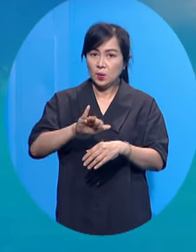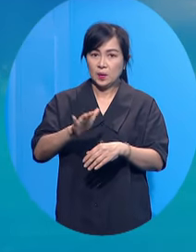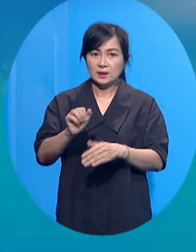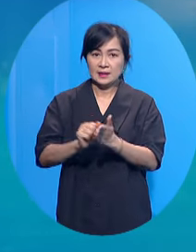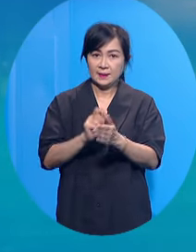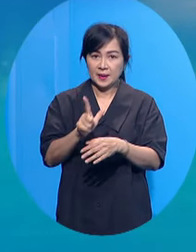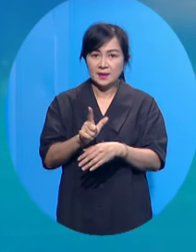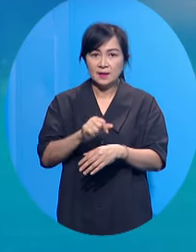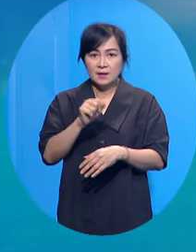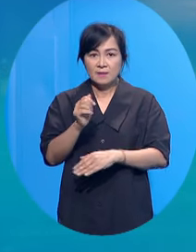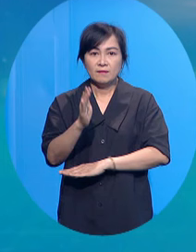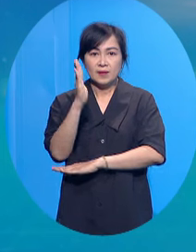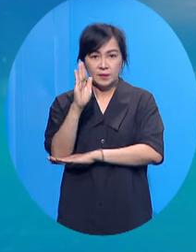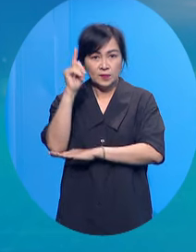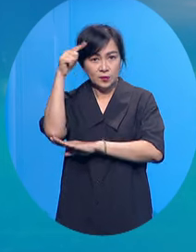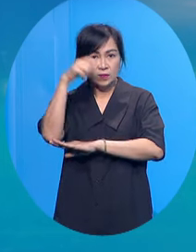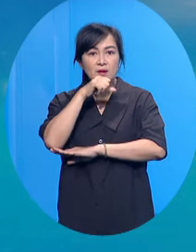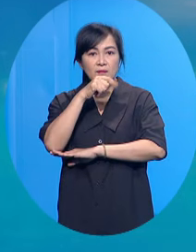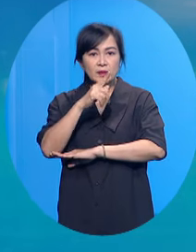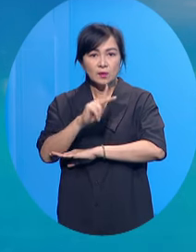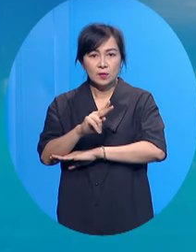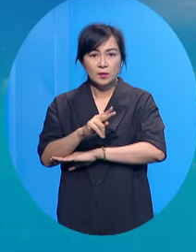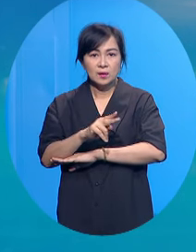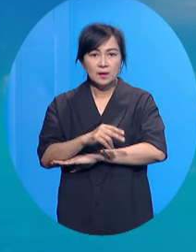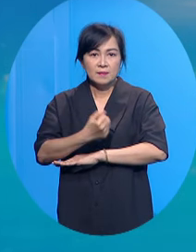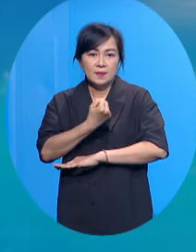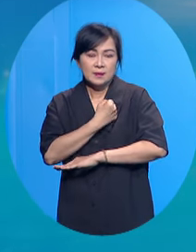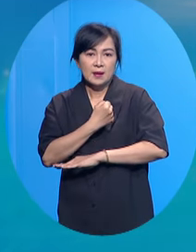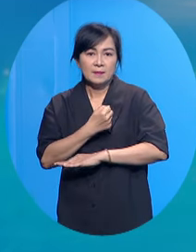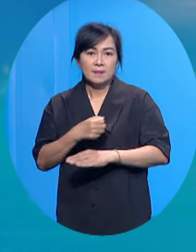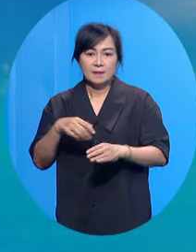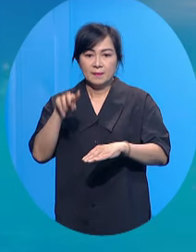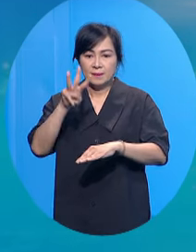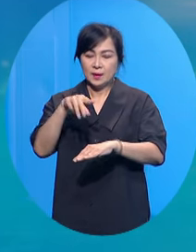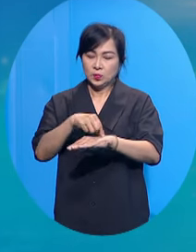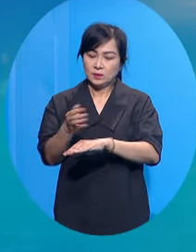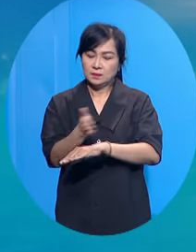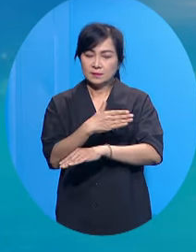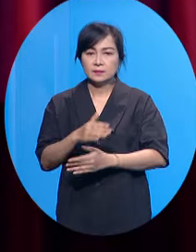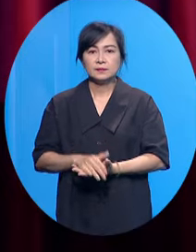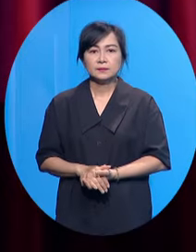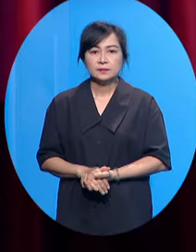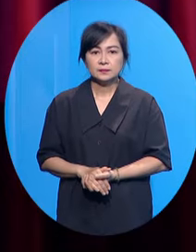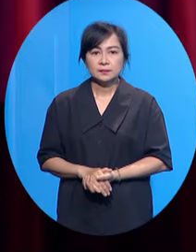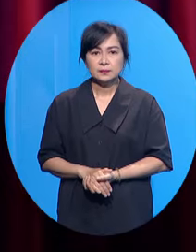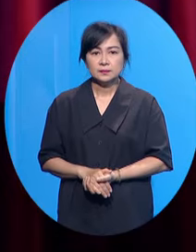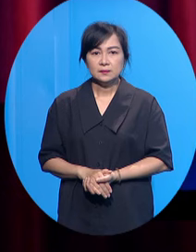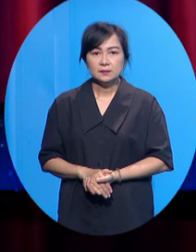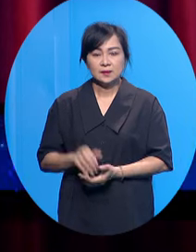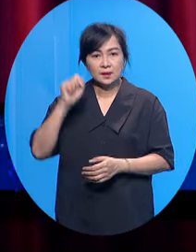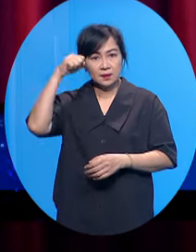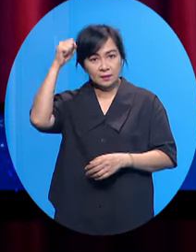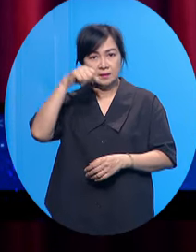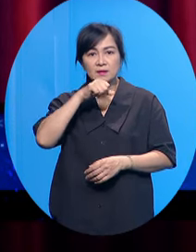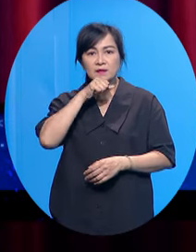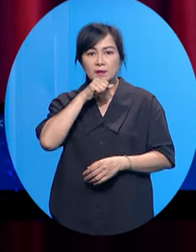tháng 7 đây là phát biểu công khai đầu tiên của ông pho kể từ khi bị ám sát ba tuần trước trong video ông